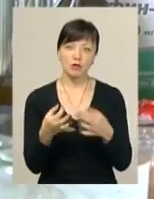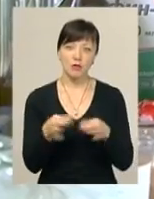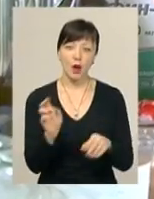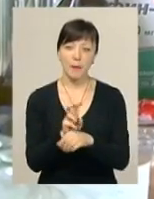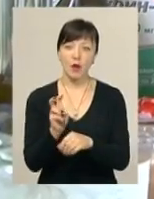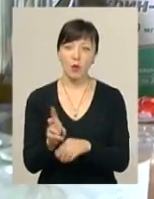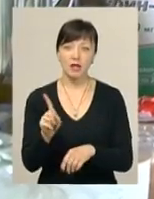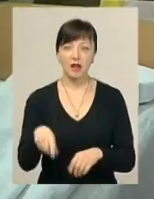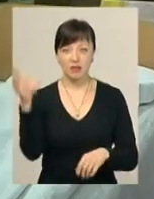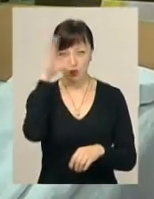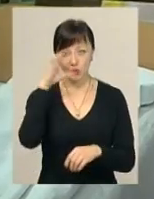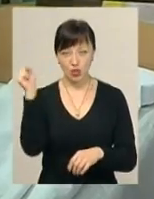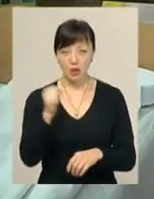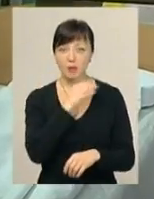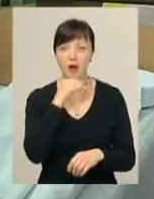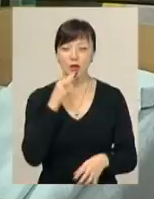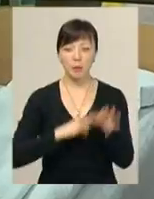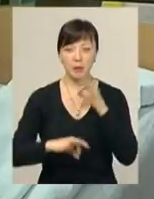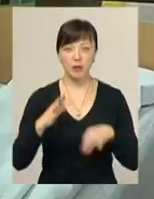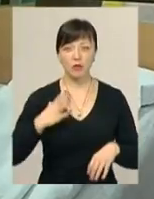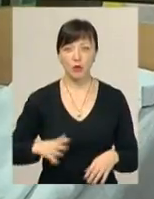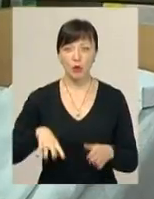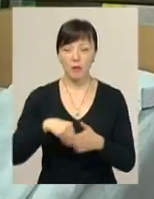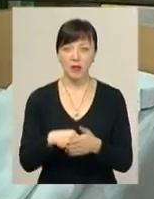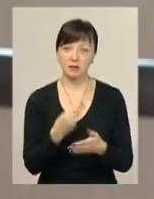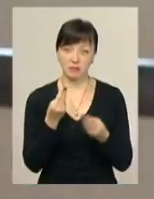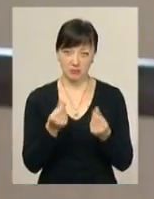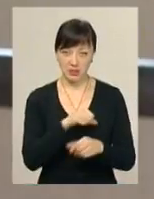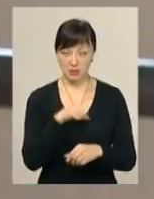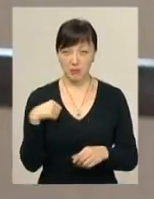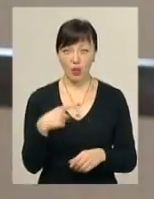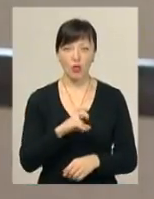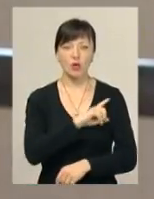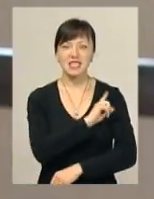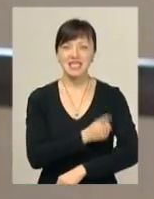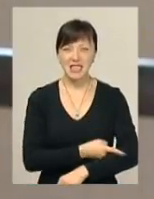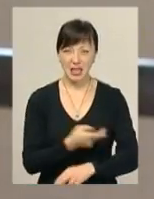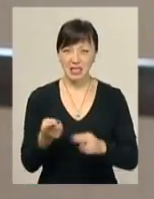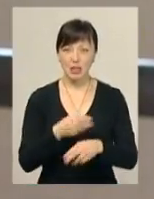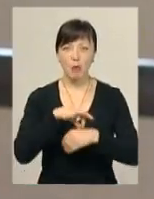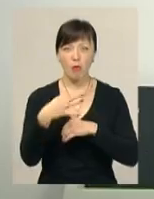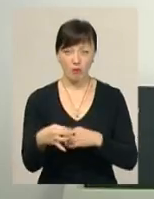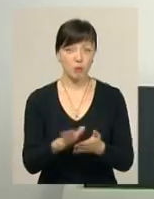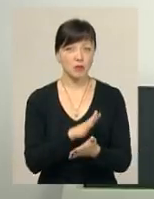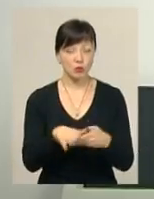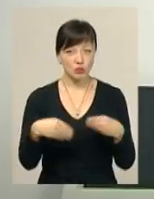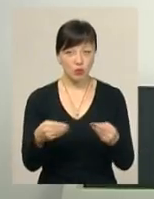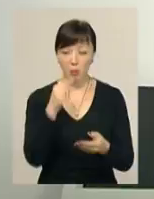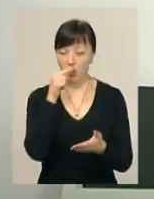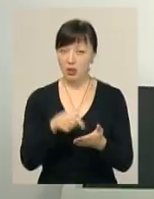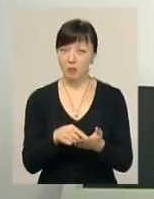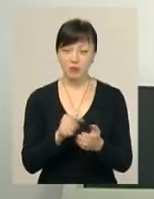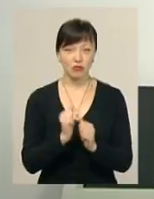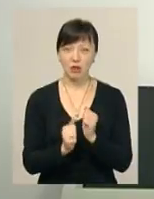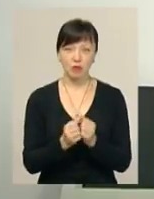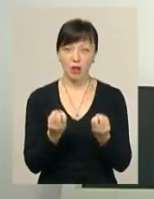приходити навіть вночі. Чимало препаратів доводиться оплачувати з власного гаманця, але сильні знеболювальні, безкоштовні. Утім, потрапити сюди